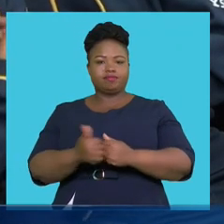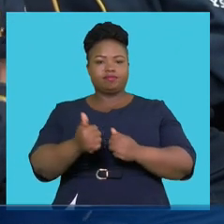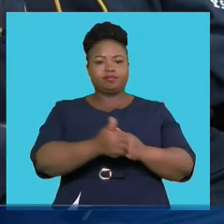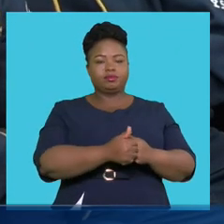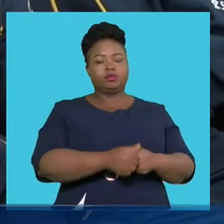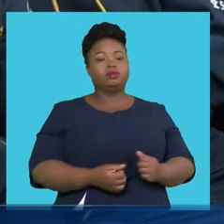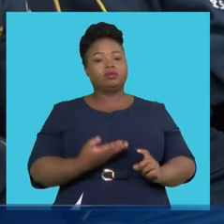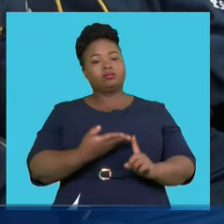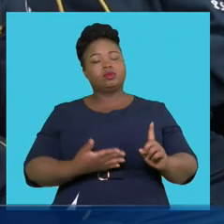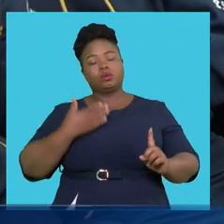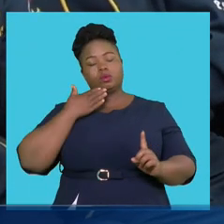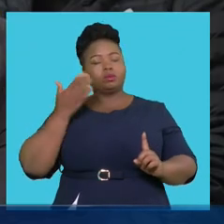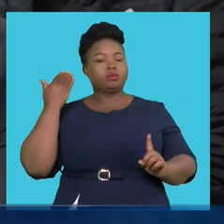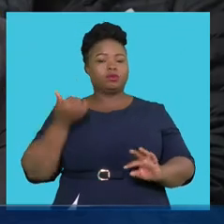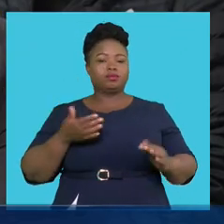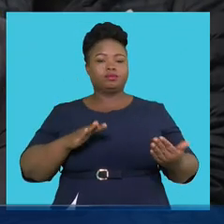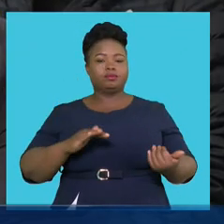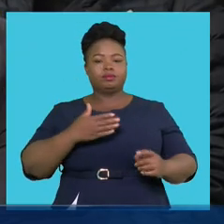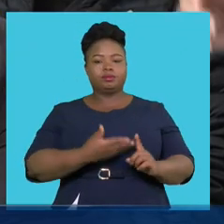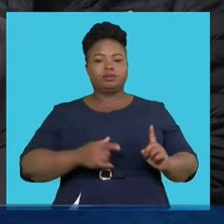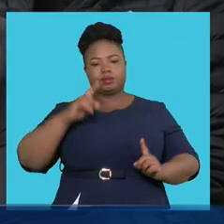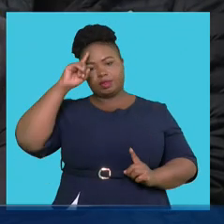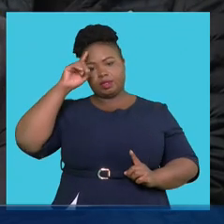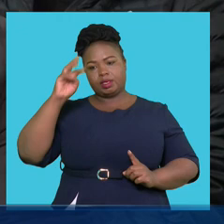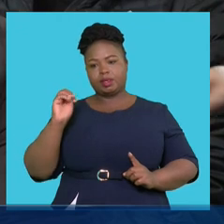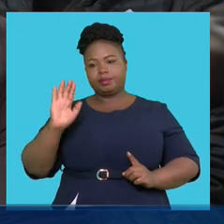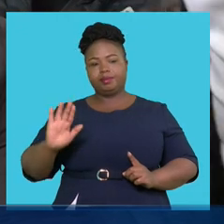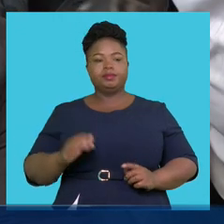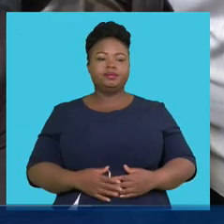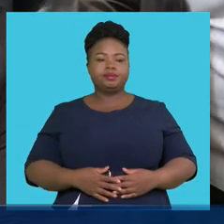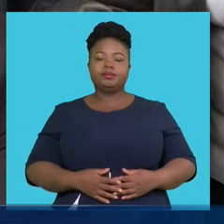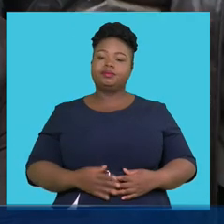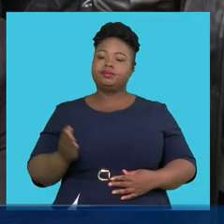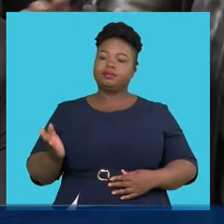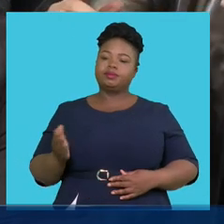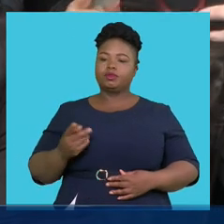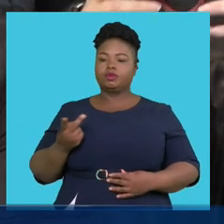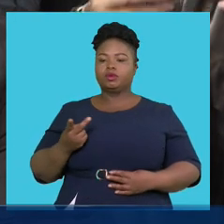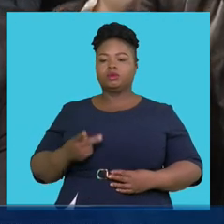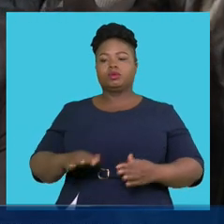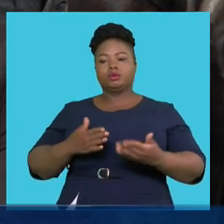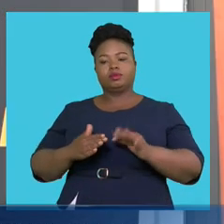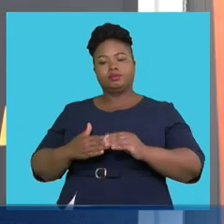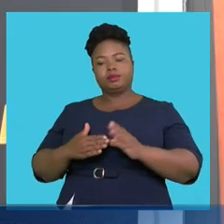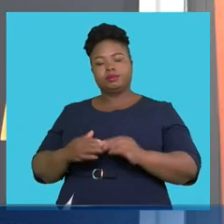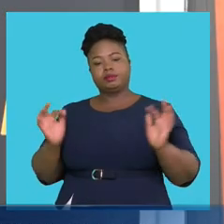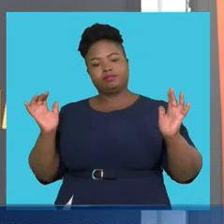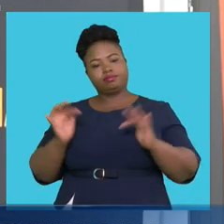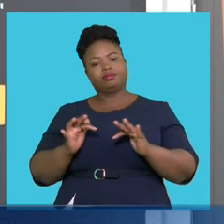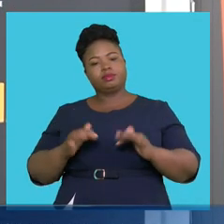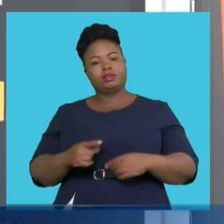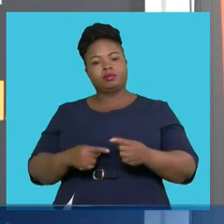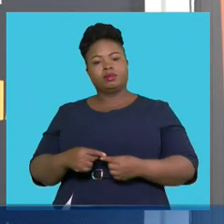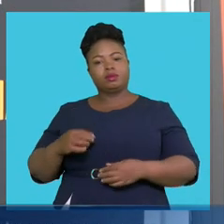ifa likaloyo owayengumengameli wakuleli uNelson Mandela, inikeze ukufinyelela komphakathi olwazini ngempilo